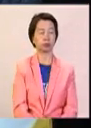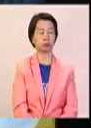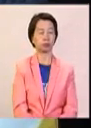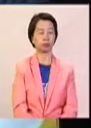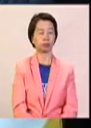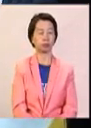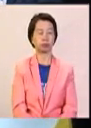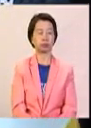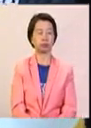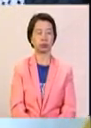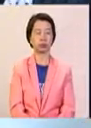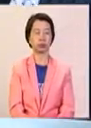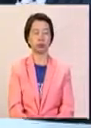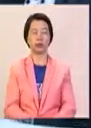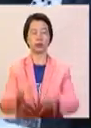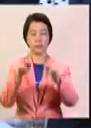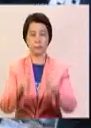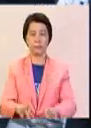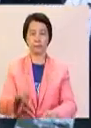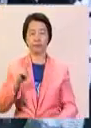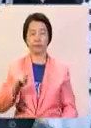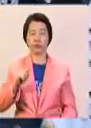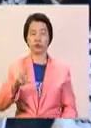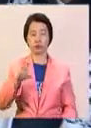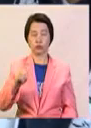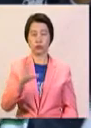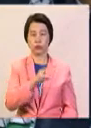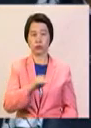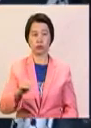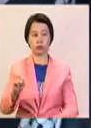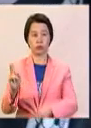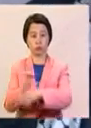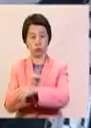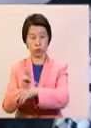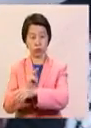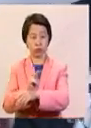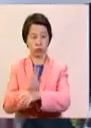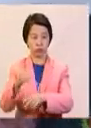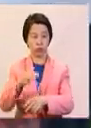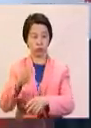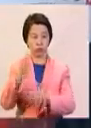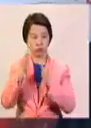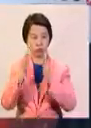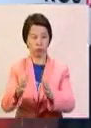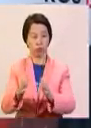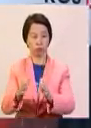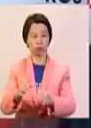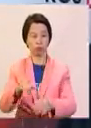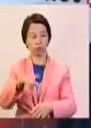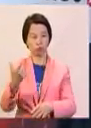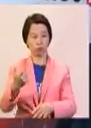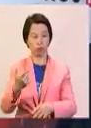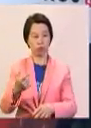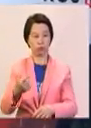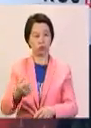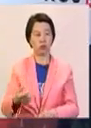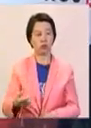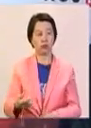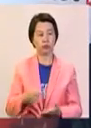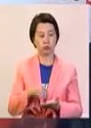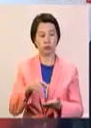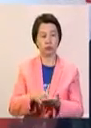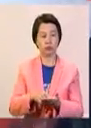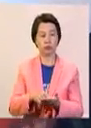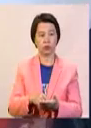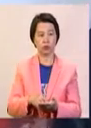Antara dua sekarang ini di NGO dan juga badan-badan korporat, ya, adalah sangat baik dan saya mengharapkan yang lain akan mencontohi teladan ini